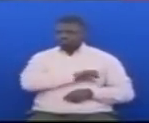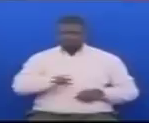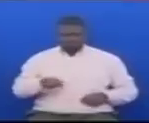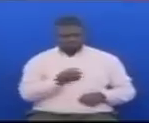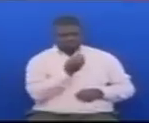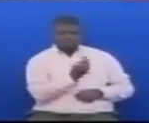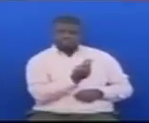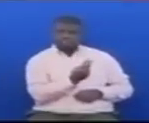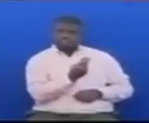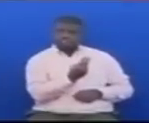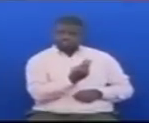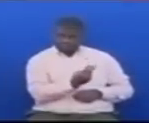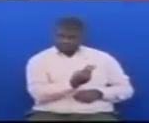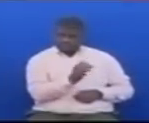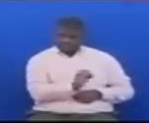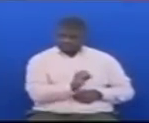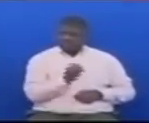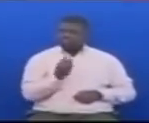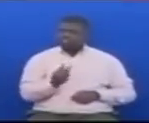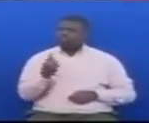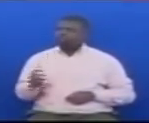2020-21 badala ya mwaka